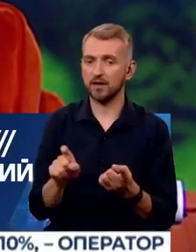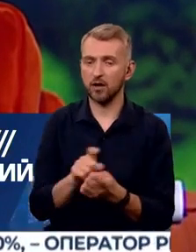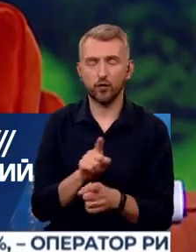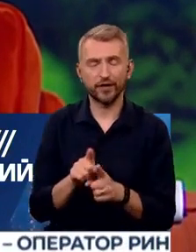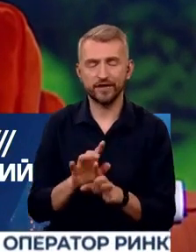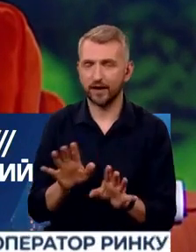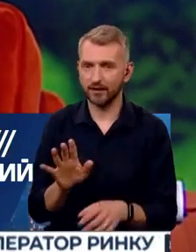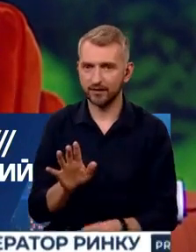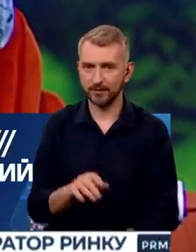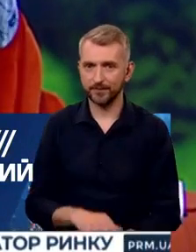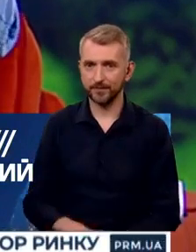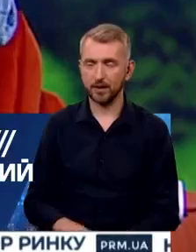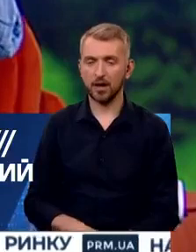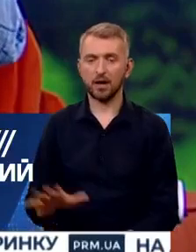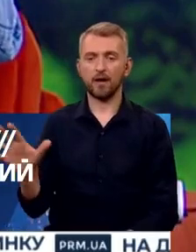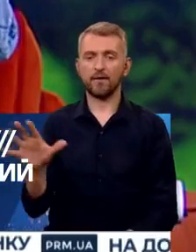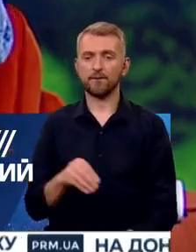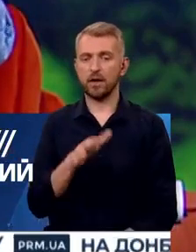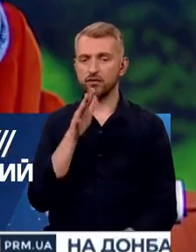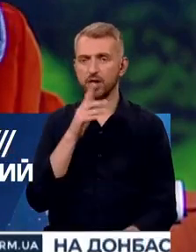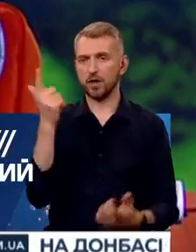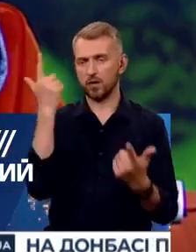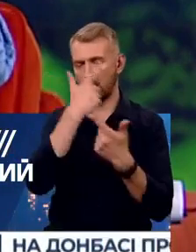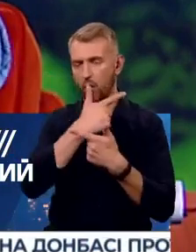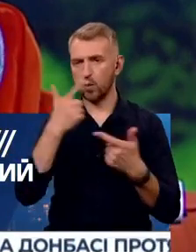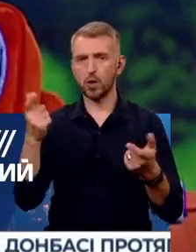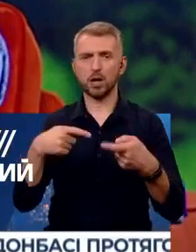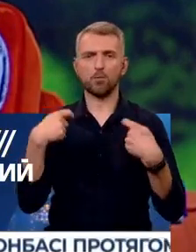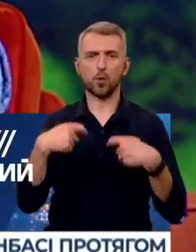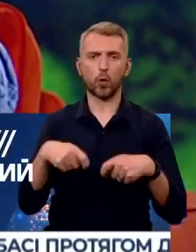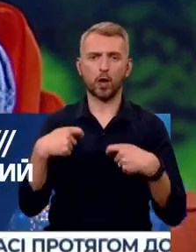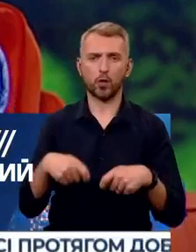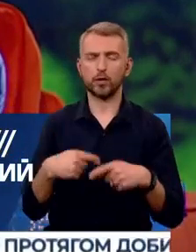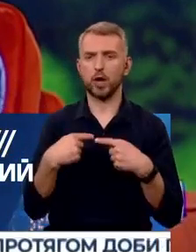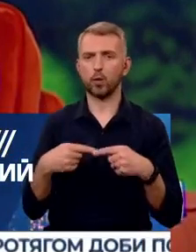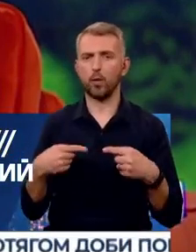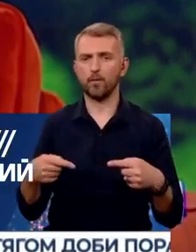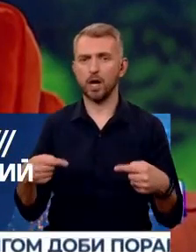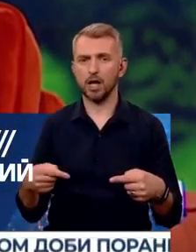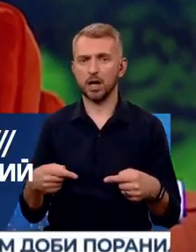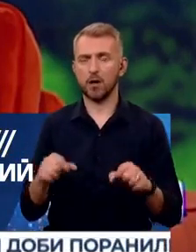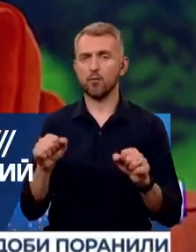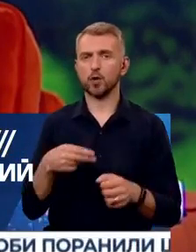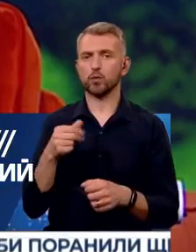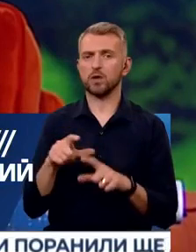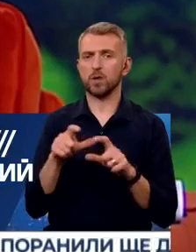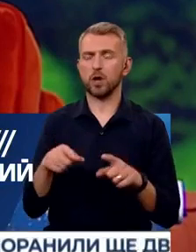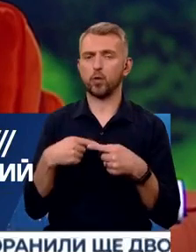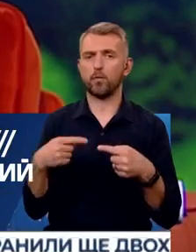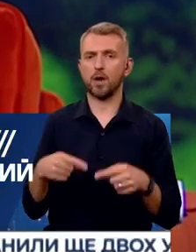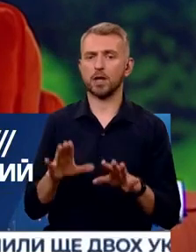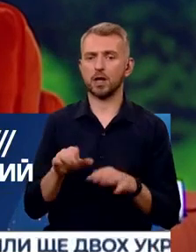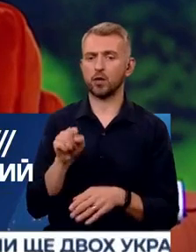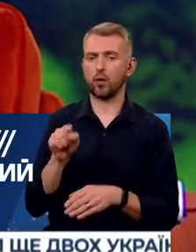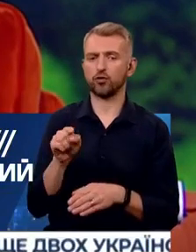так. Весь час оголошення. Продаються товари, можна купити в магазині, товари тільки